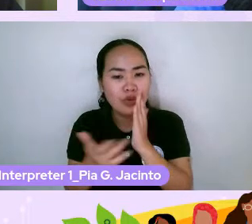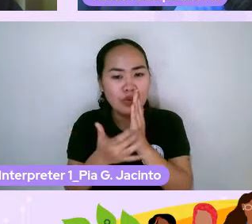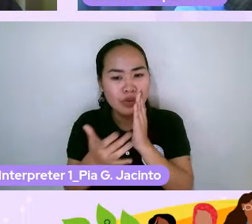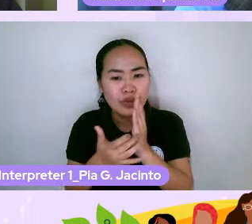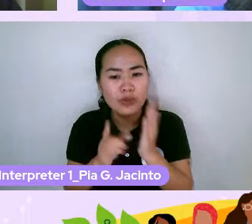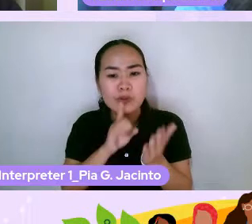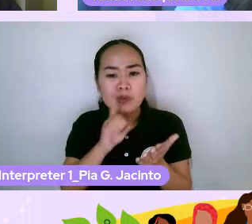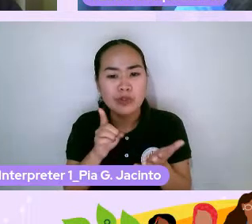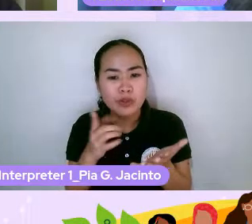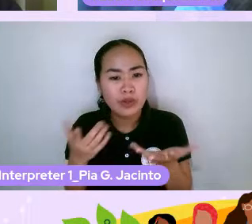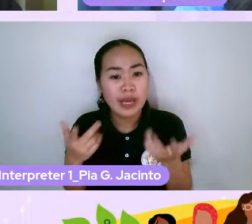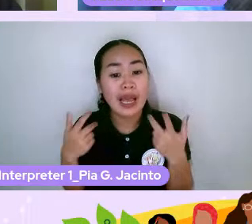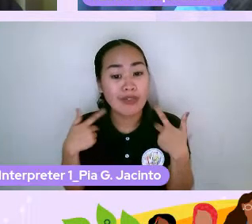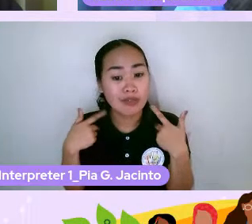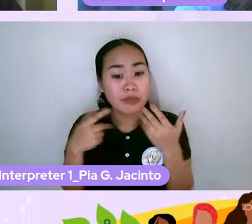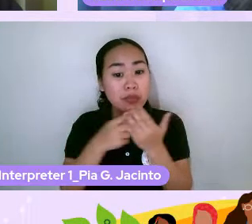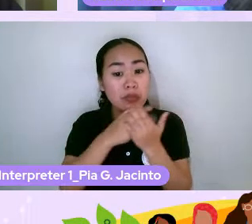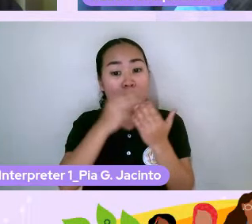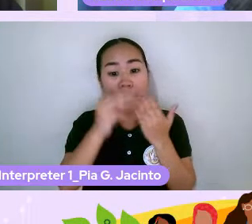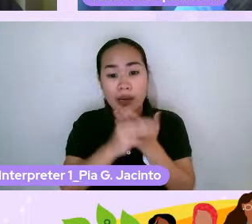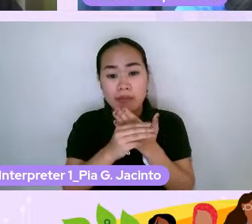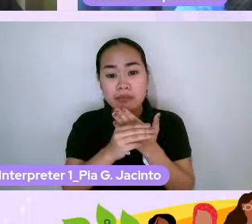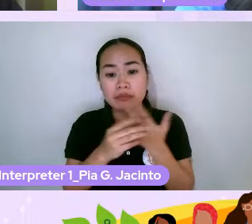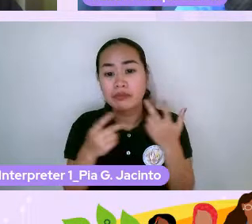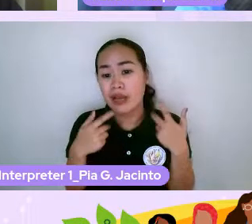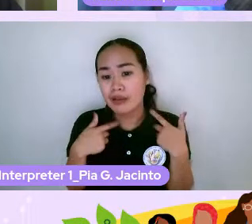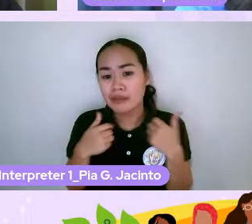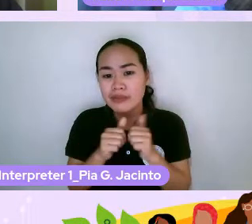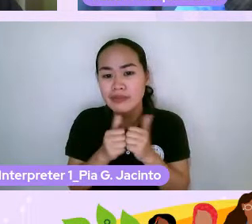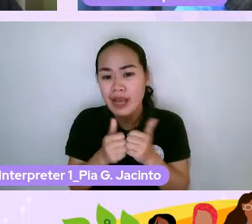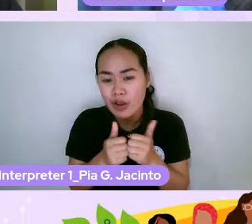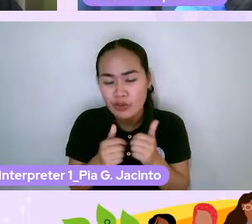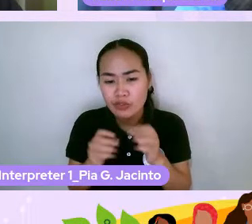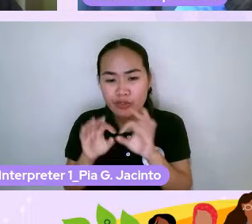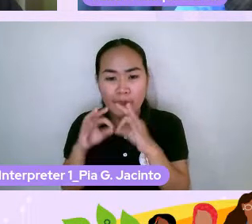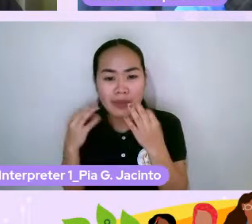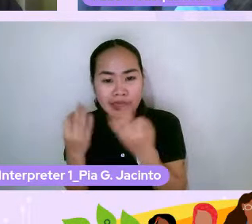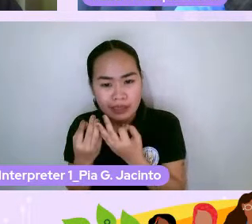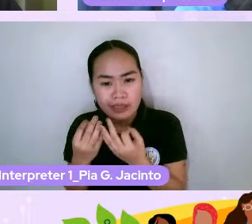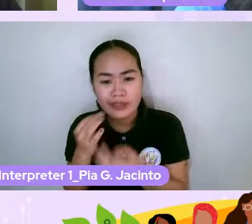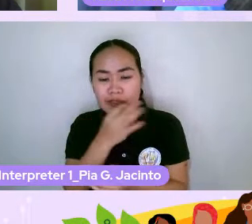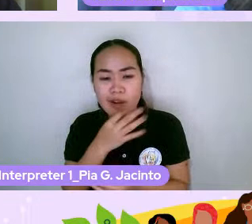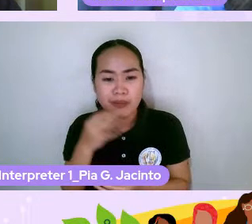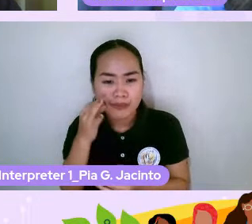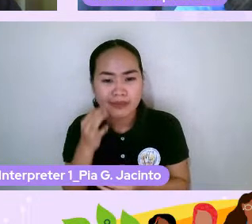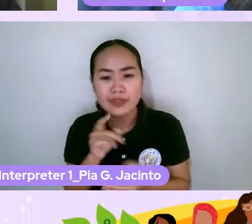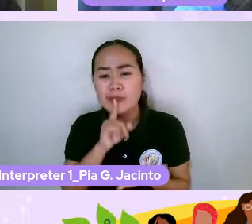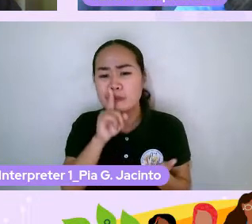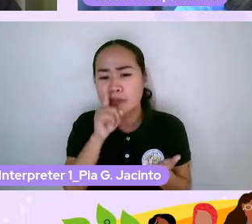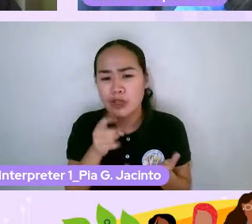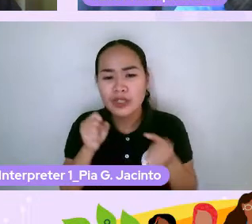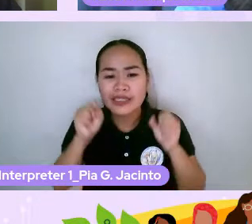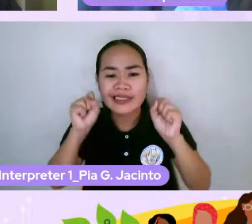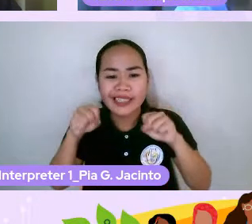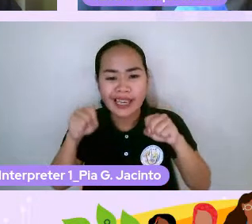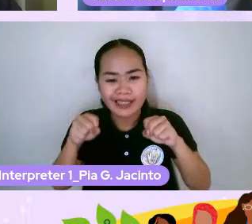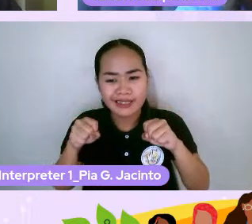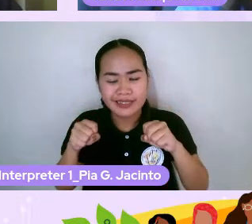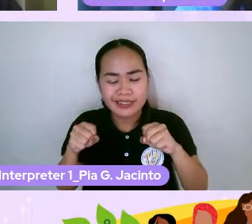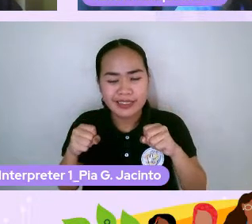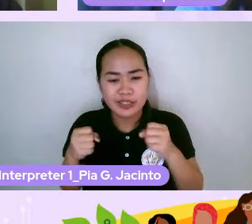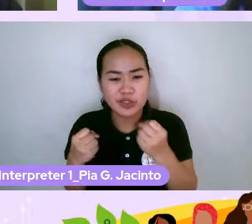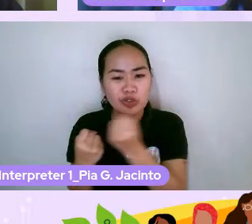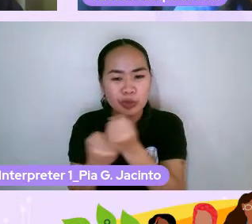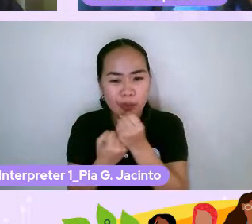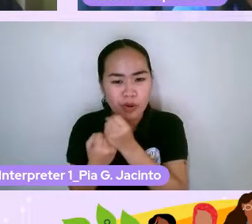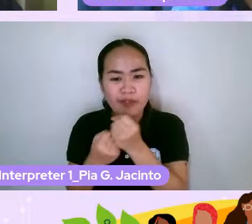we have this program na yung family farming. So talagang tulungan po ang mga miyembro ng pamilya